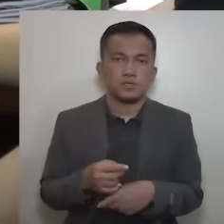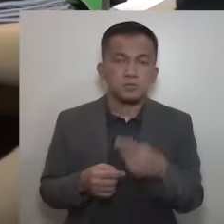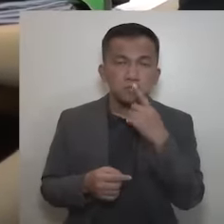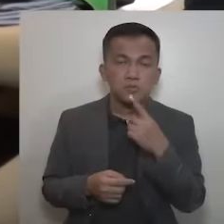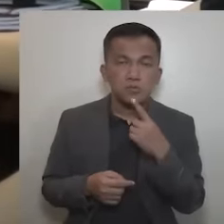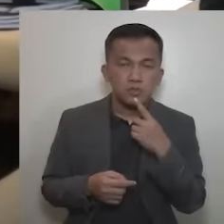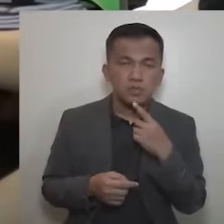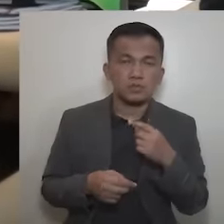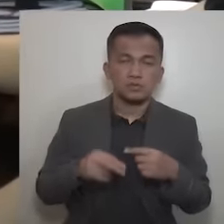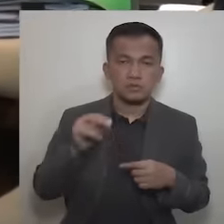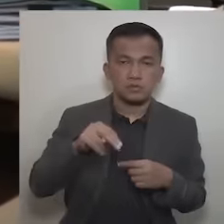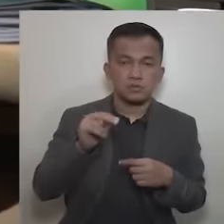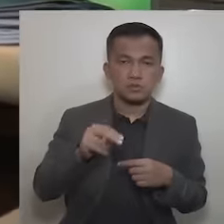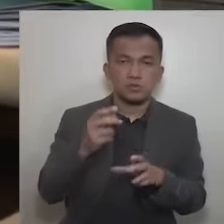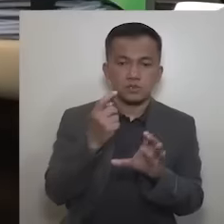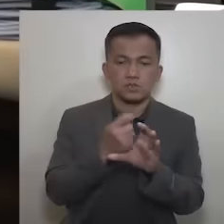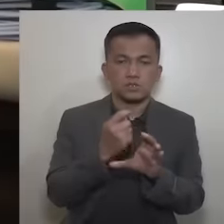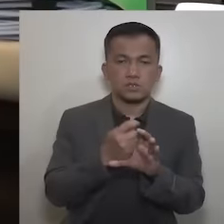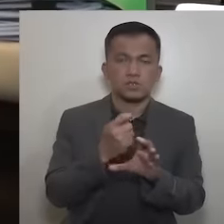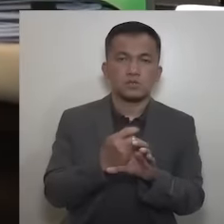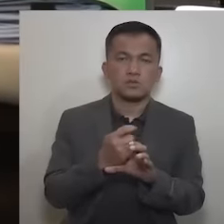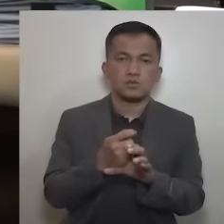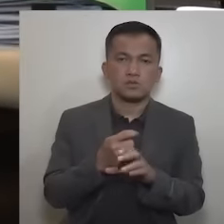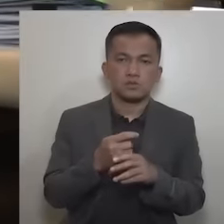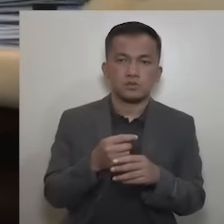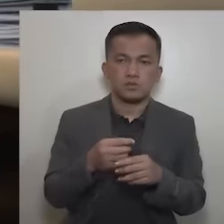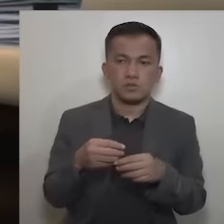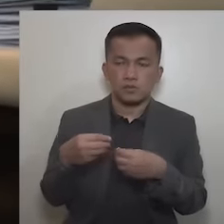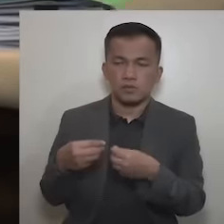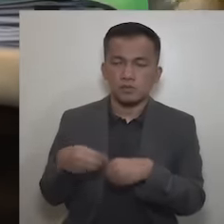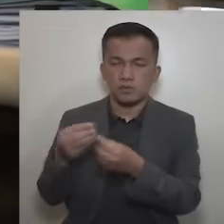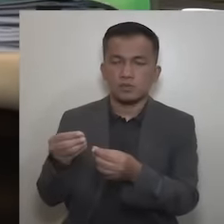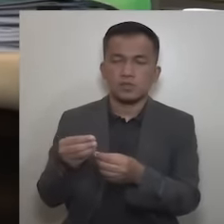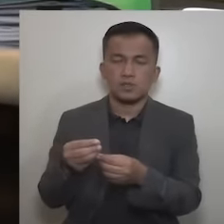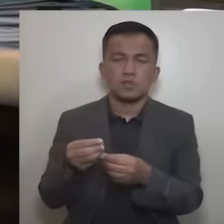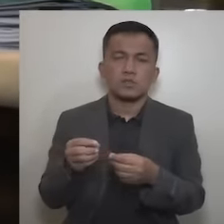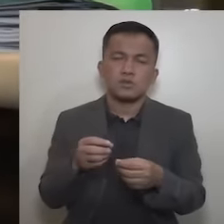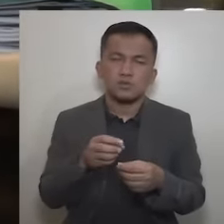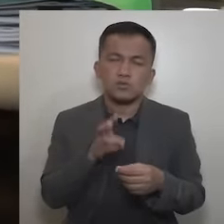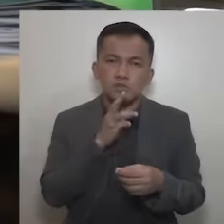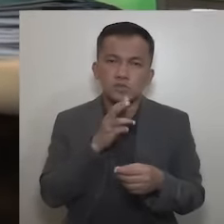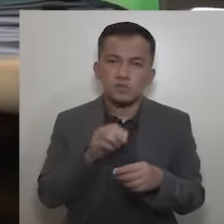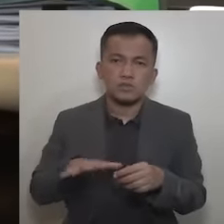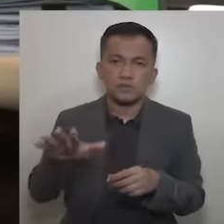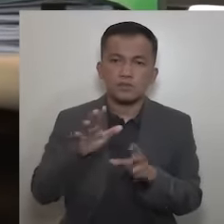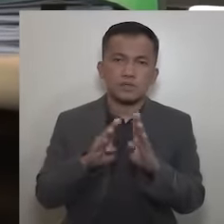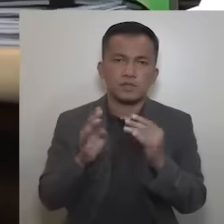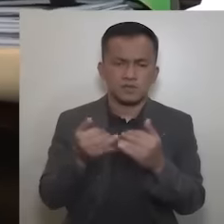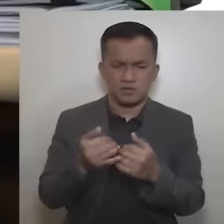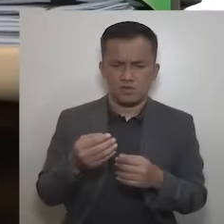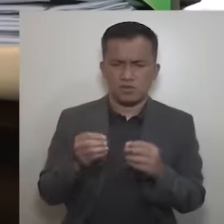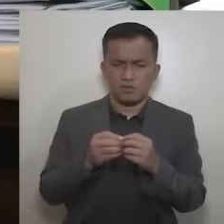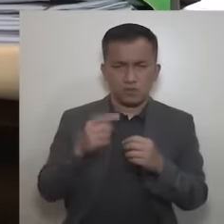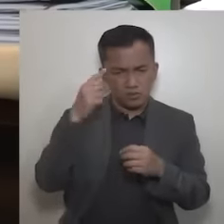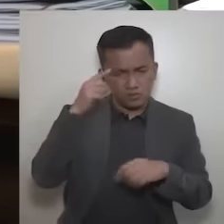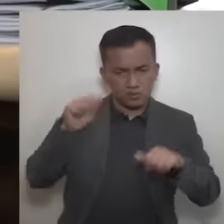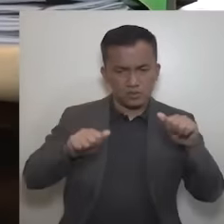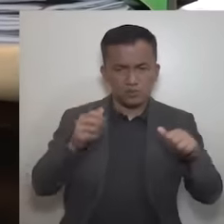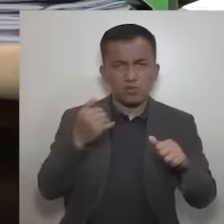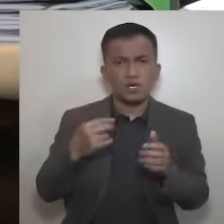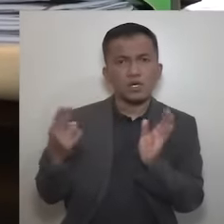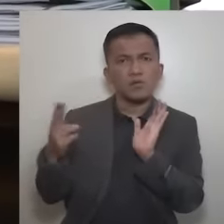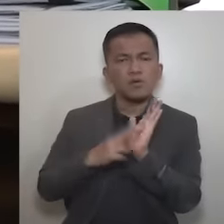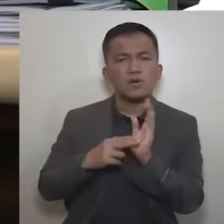niya po kasi sa akin, kakailanganin niya na yung truck. Susupply sila ng tubig sa barangay Southside. Mas lalo po akong nag-doubt kung bakit po niya sa